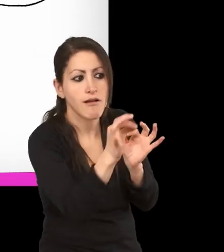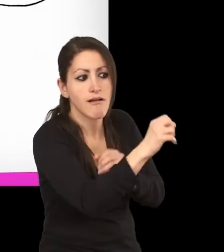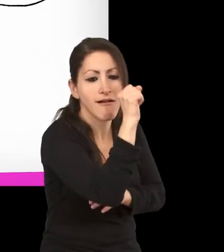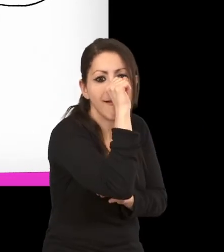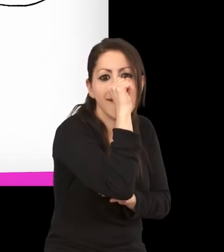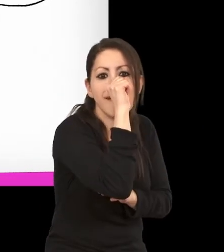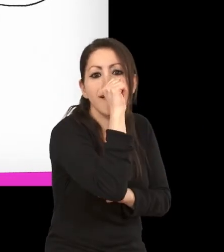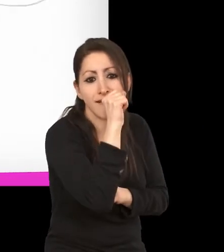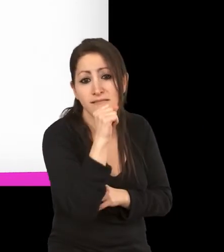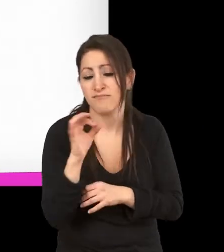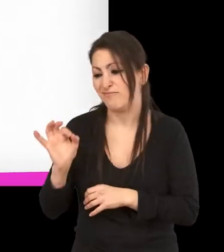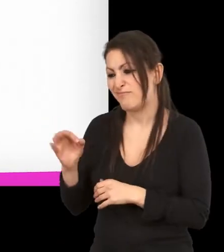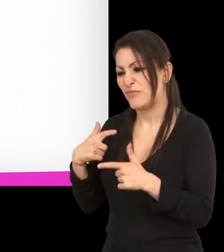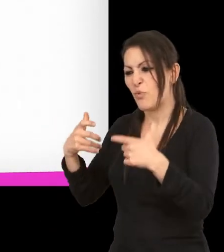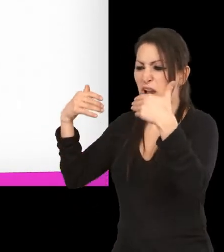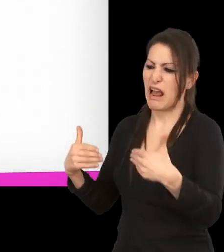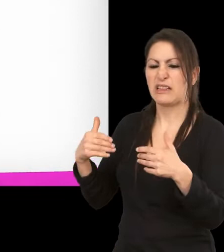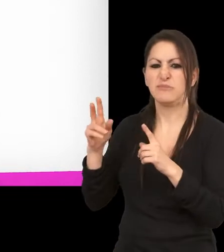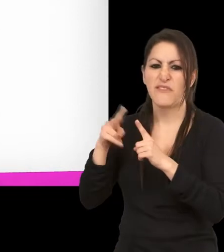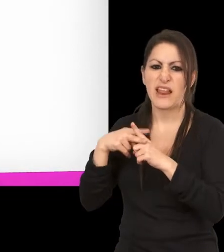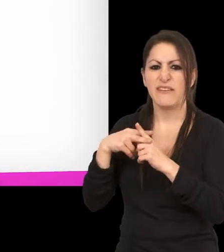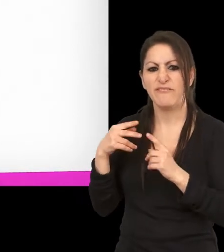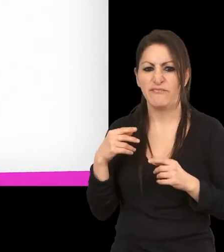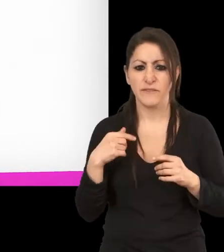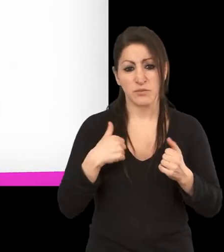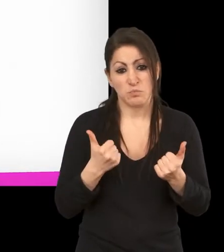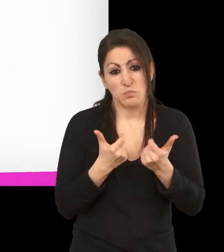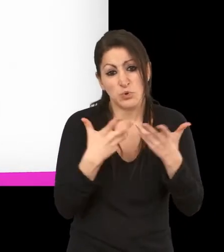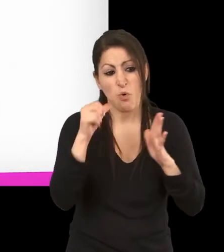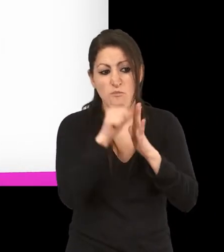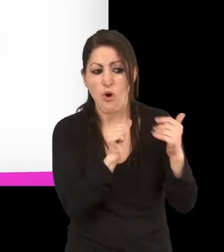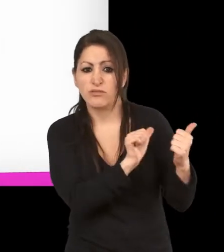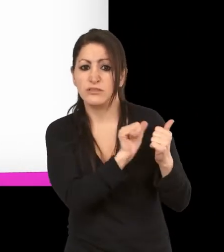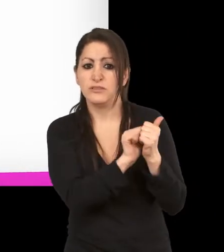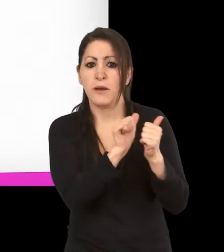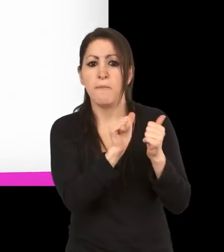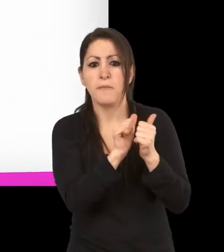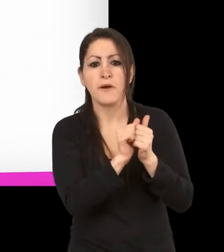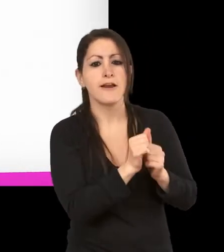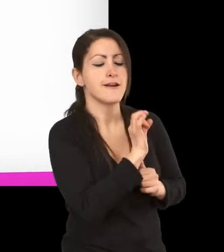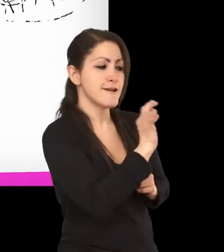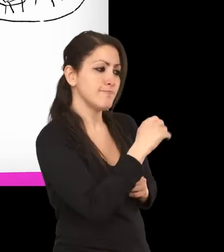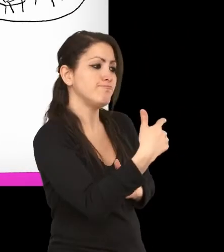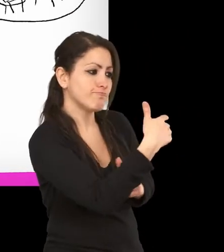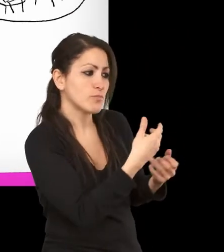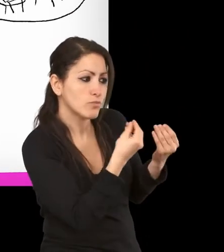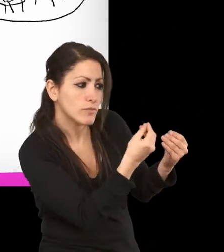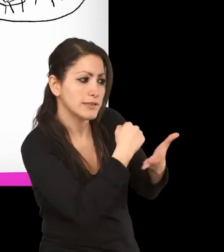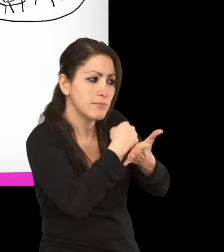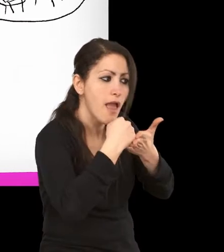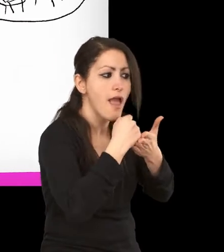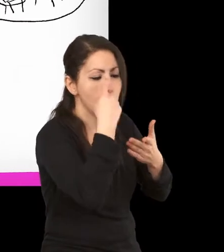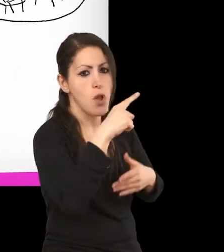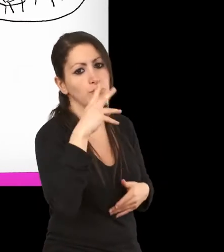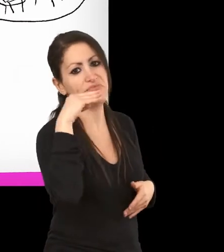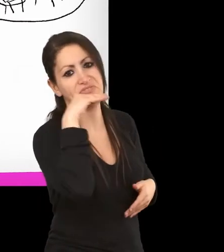sexuellement transmissibles, c'est bien ça? Oui, on voudrait arrêter le préservatif. Oui, ça fait quelques mois qu'on est ensemble. Bon, parfait. On va vous faire des examens à tous